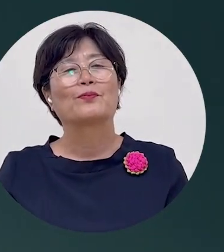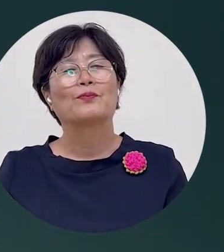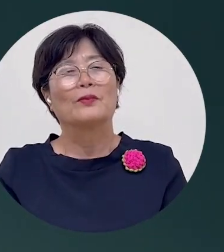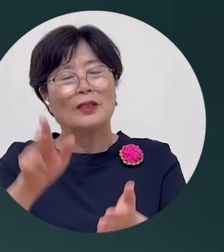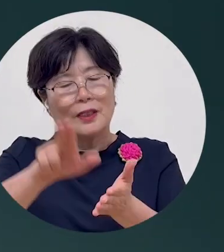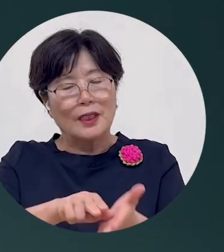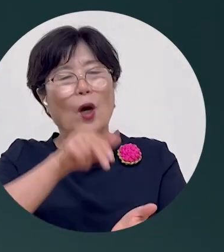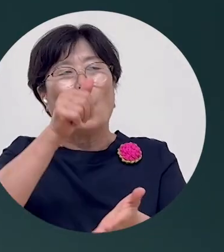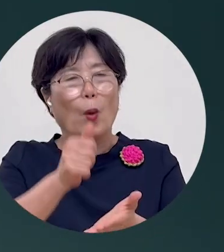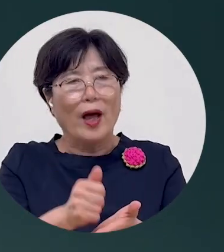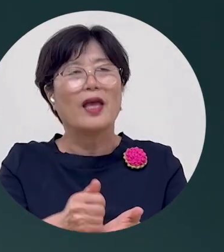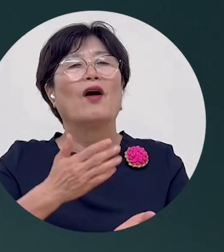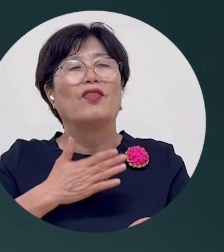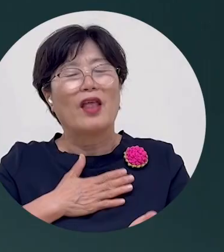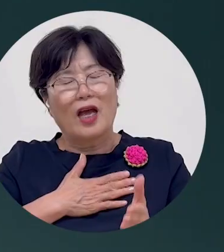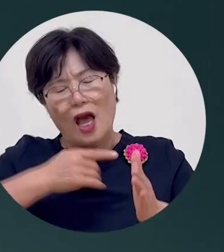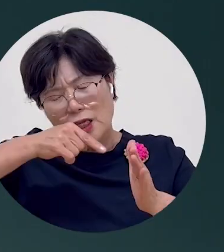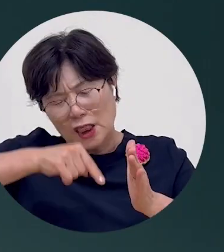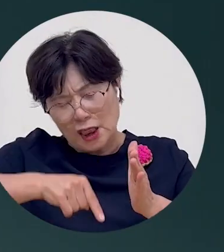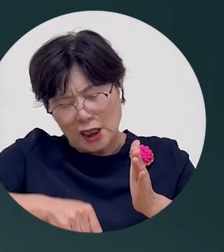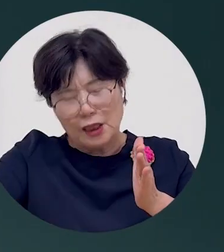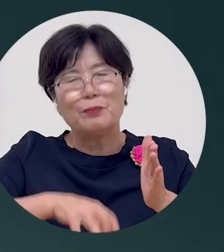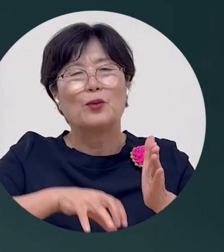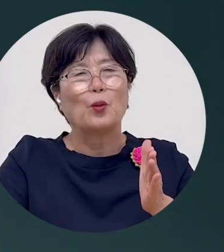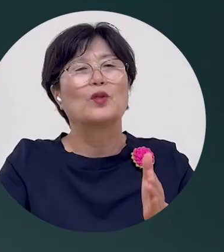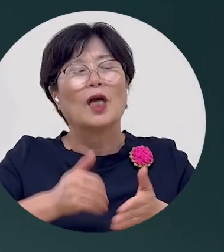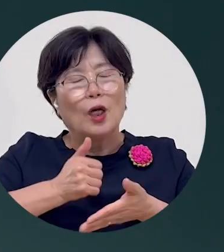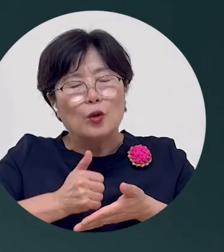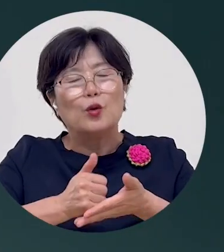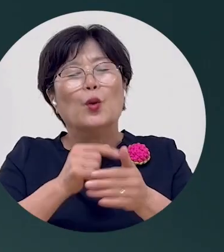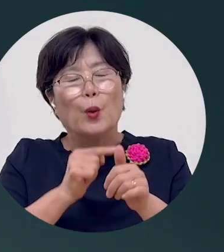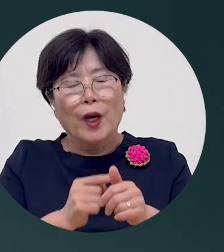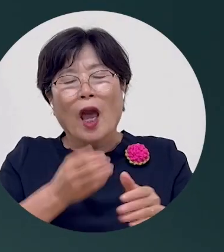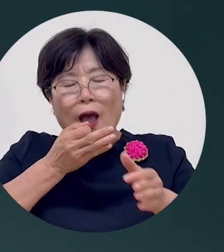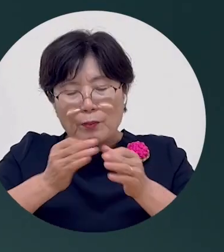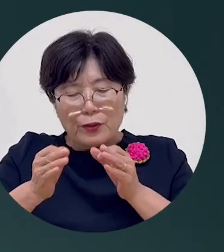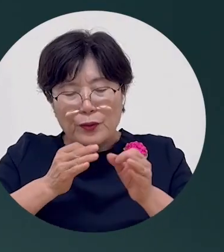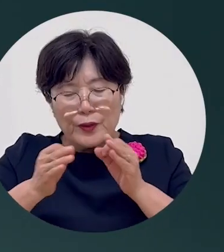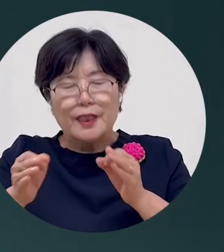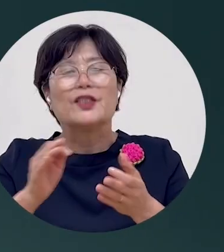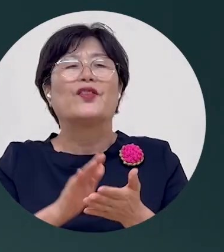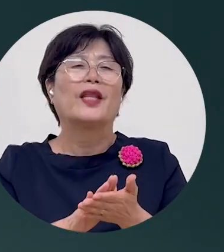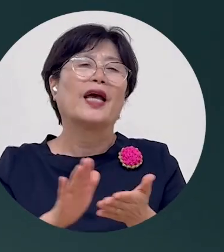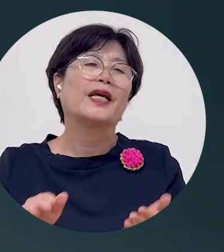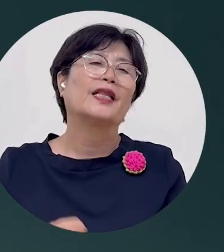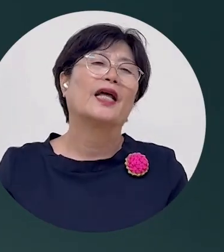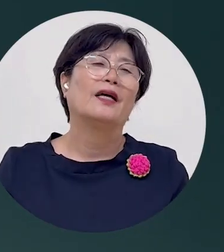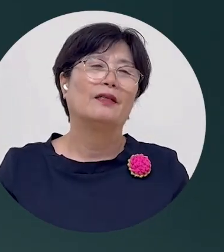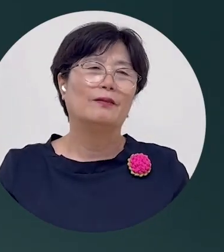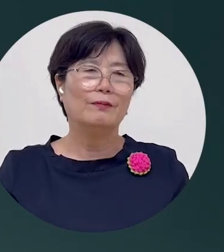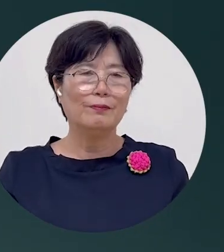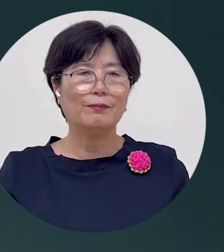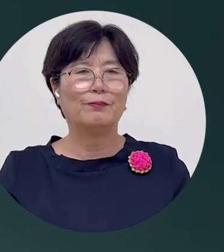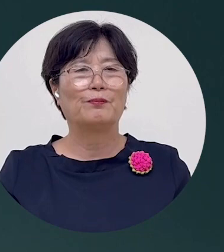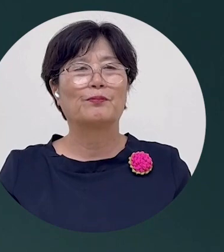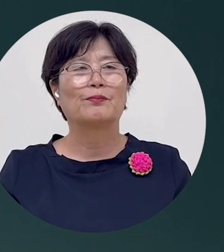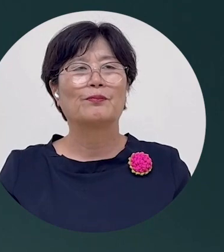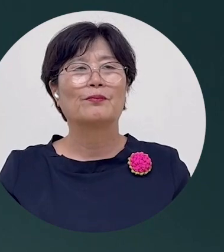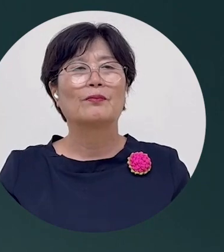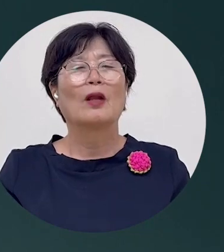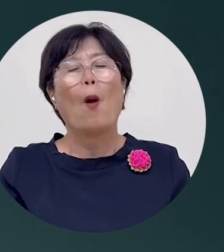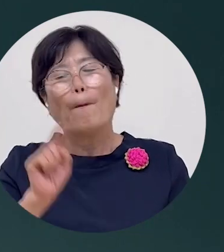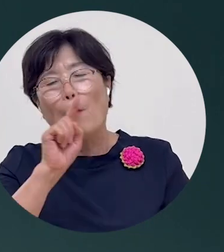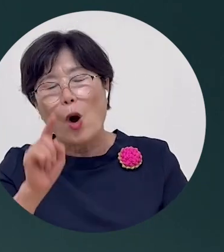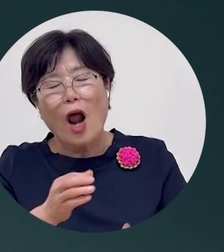여기 여호와여, 내가 깊은 곳에서 주께 부르짖었나이다. 그러면서